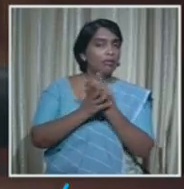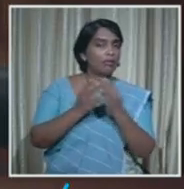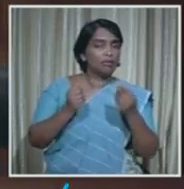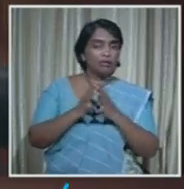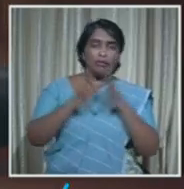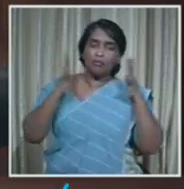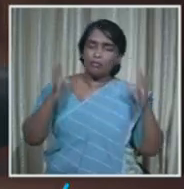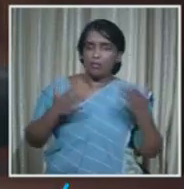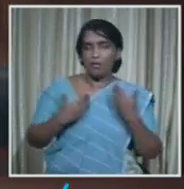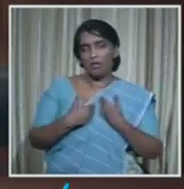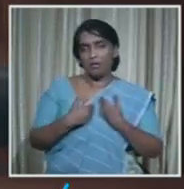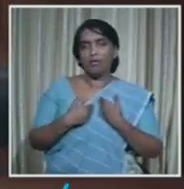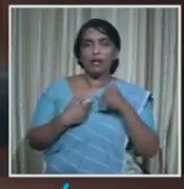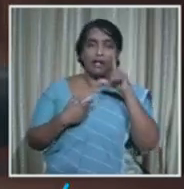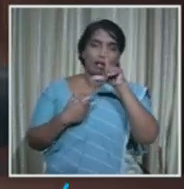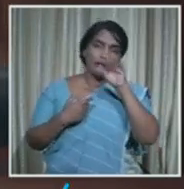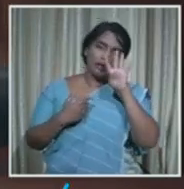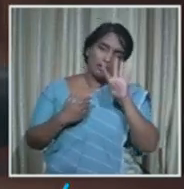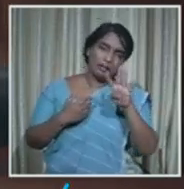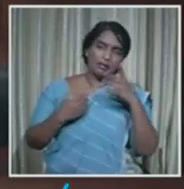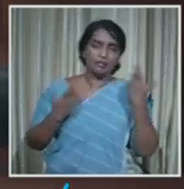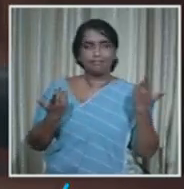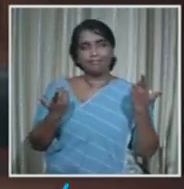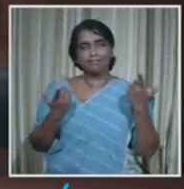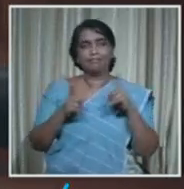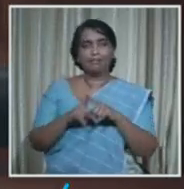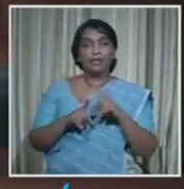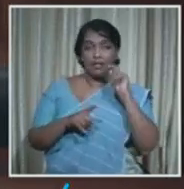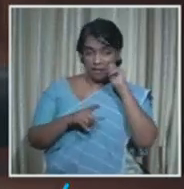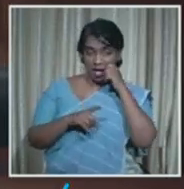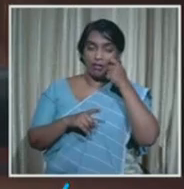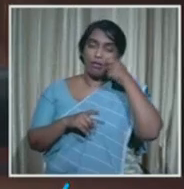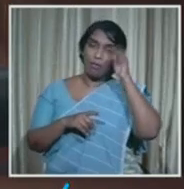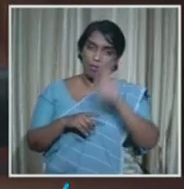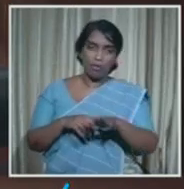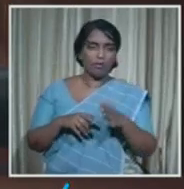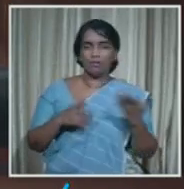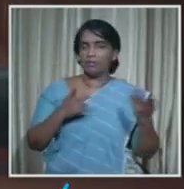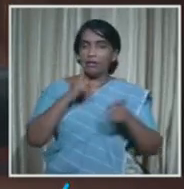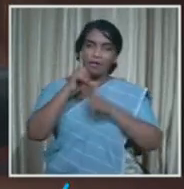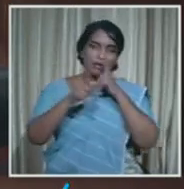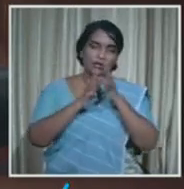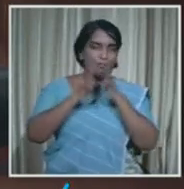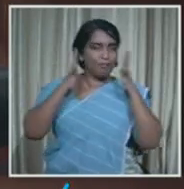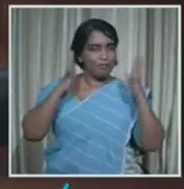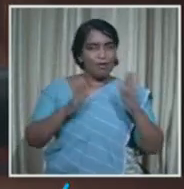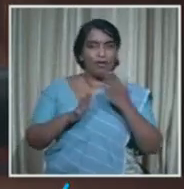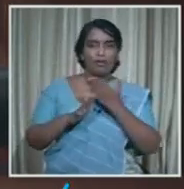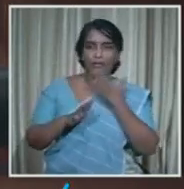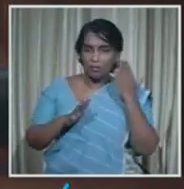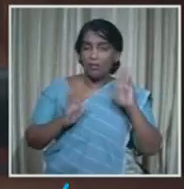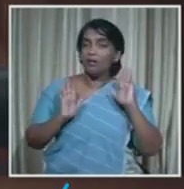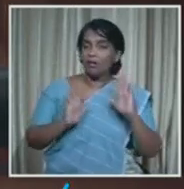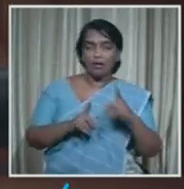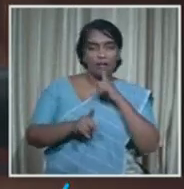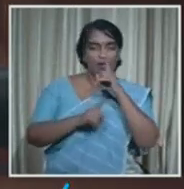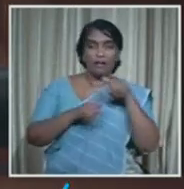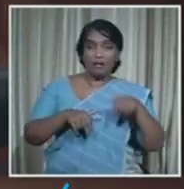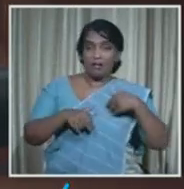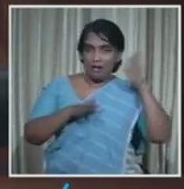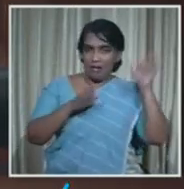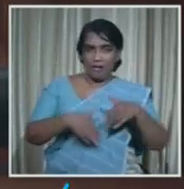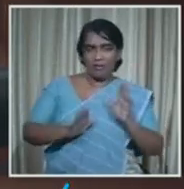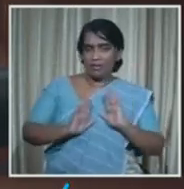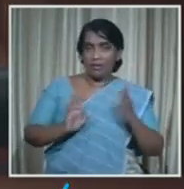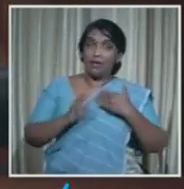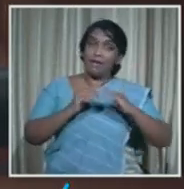गोड़ती पुलवा एक हेत्तरद पियाद पुताद उड़ता कथाकर पुलवा हरिद अब इवाद कथाकर मिथन टावे इवा